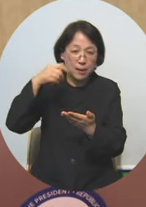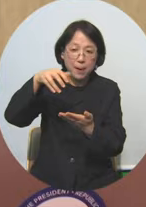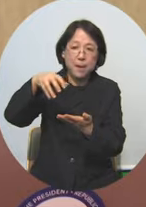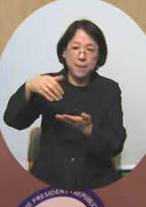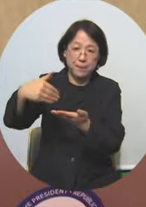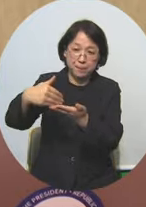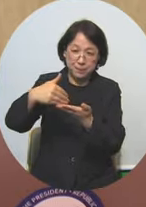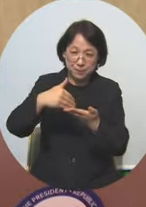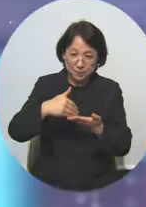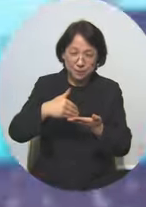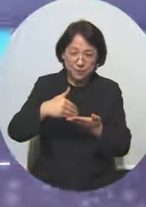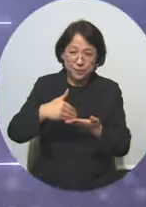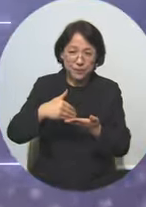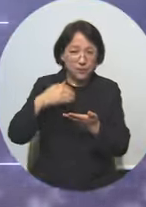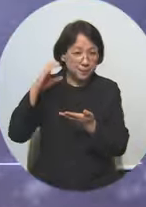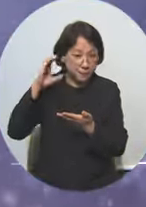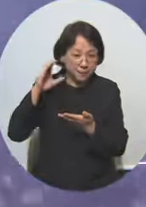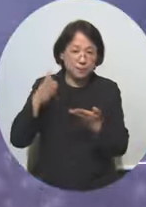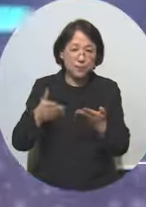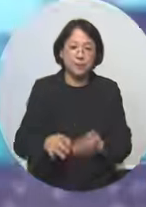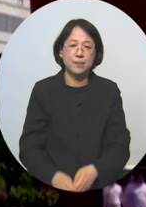기울이겠습니다.